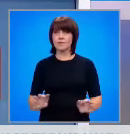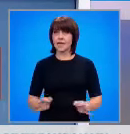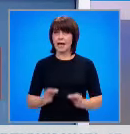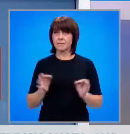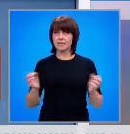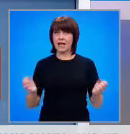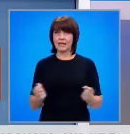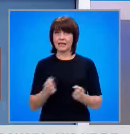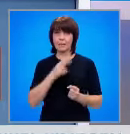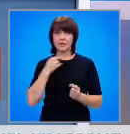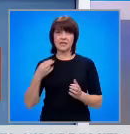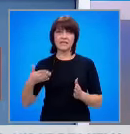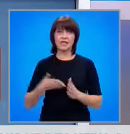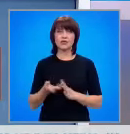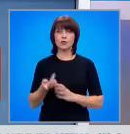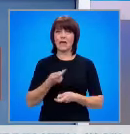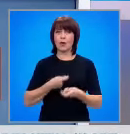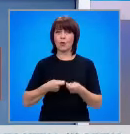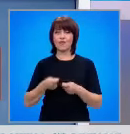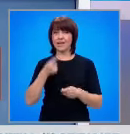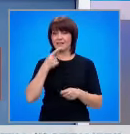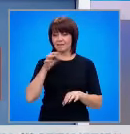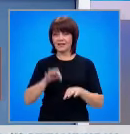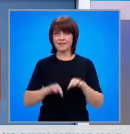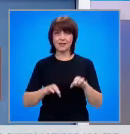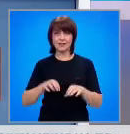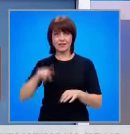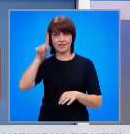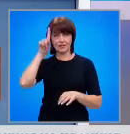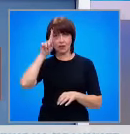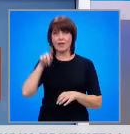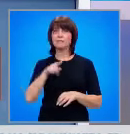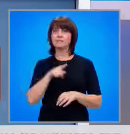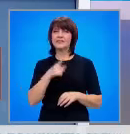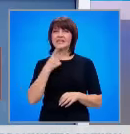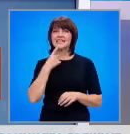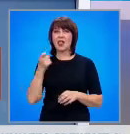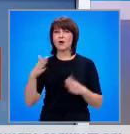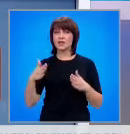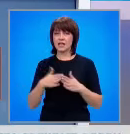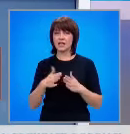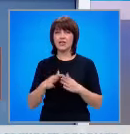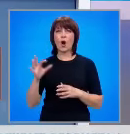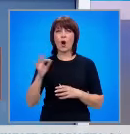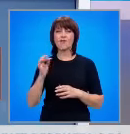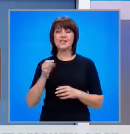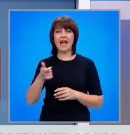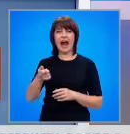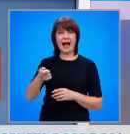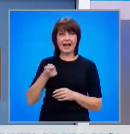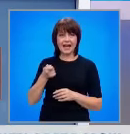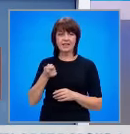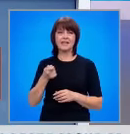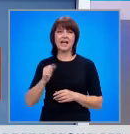Спецакция на полицията срещу търговията с гласове в София. Обект на проверки бяха заложни къщи, офиси за бързи кредити, за застрахователни бюра